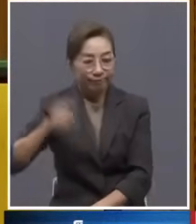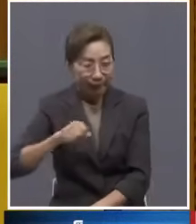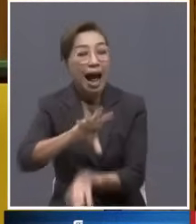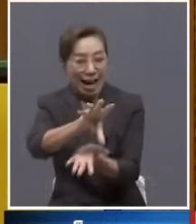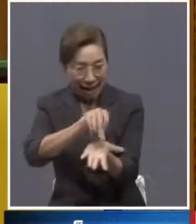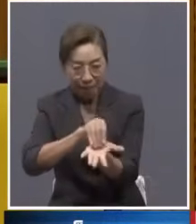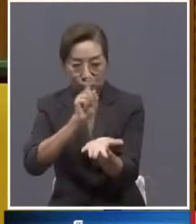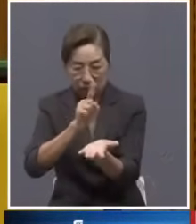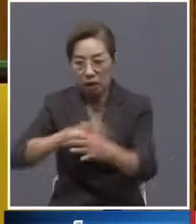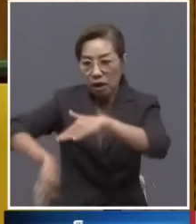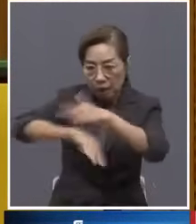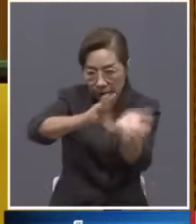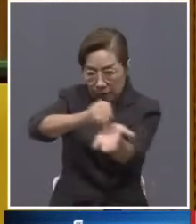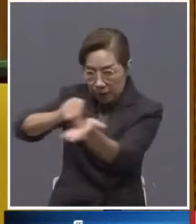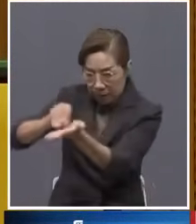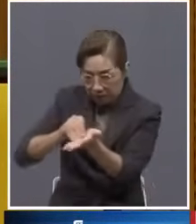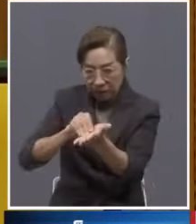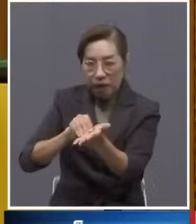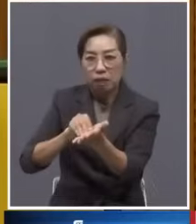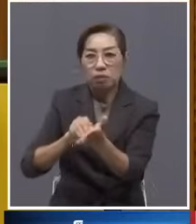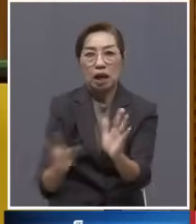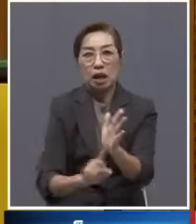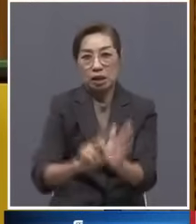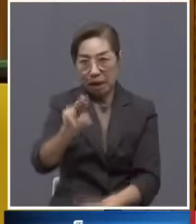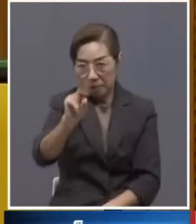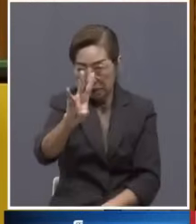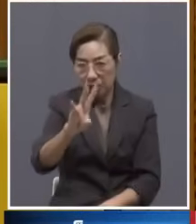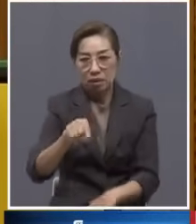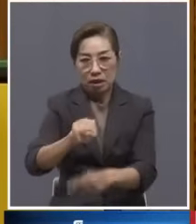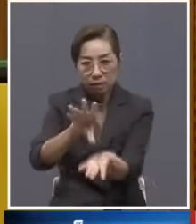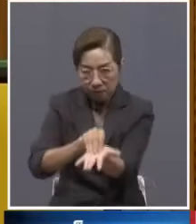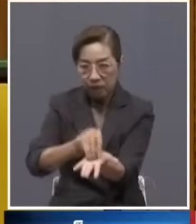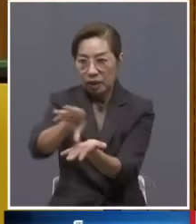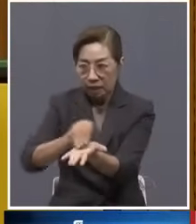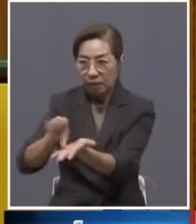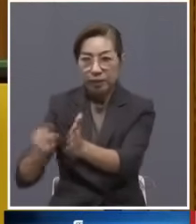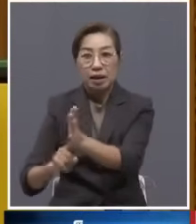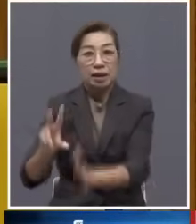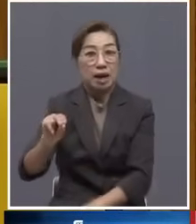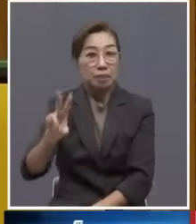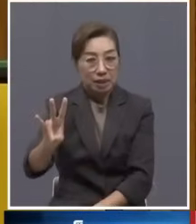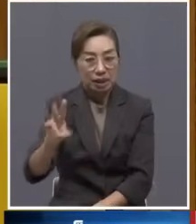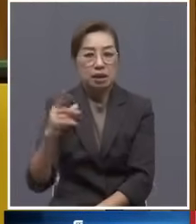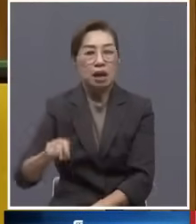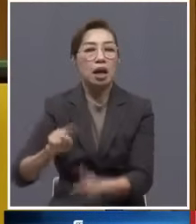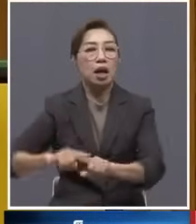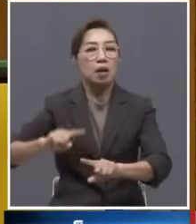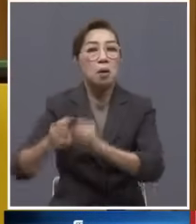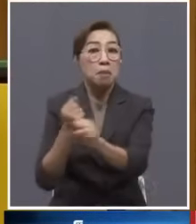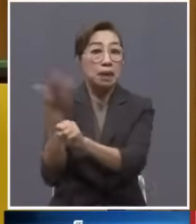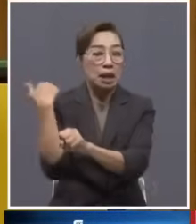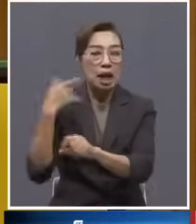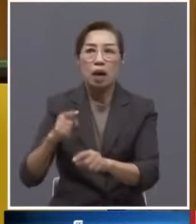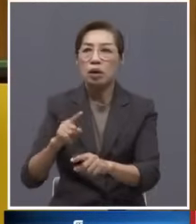พิจารณารวบรวมพยานหลักฐานทั้งหมด 37ครั้งนะครับอืก่อนเปิดศาลไต่สวนพยานช่วงคริสต์มาสปีที่